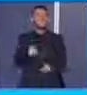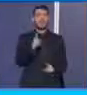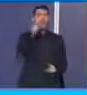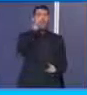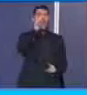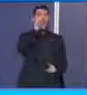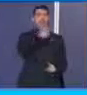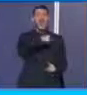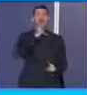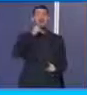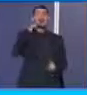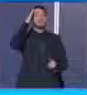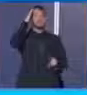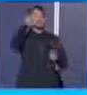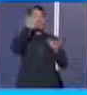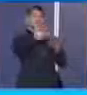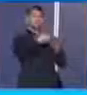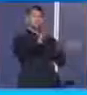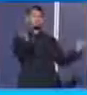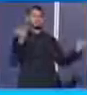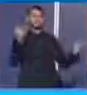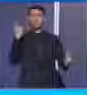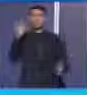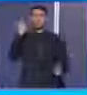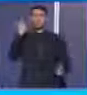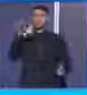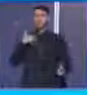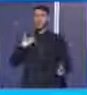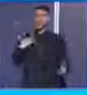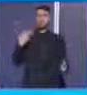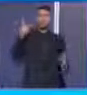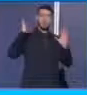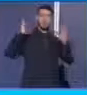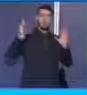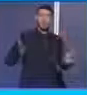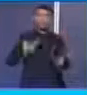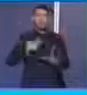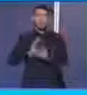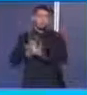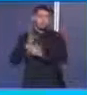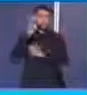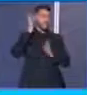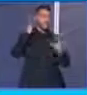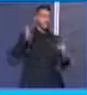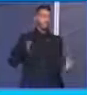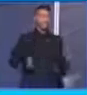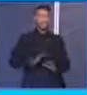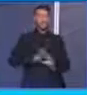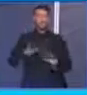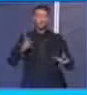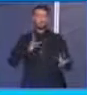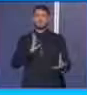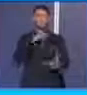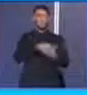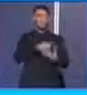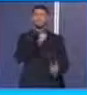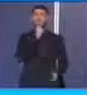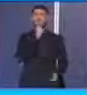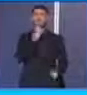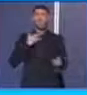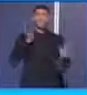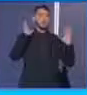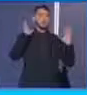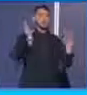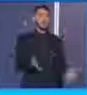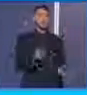ανδρών και τη συνδέουν με την οικονομική ισχύ, την επαγγελματική ανέλυξη, την ενασχόληση με τα κοινά.